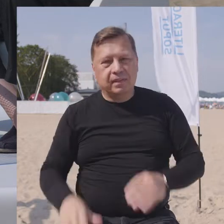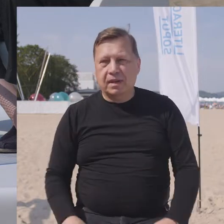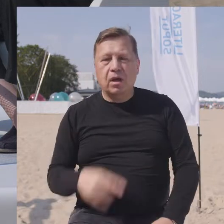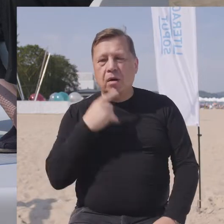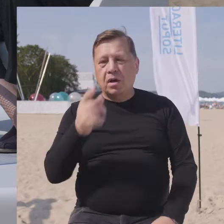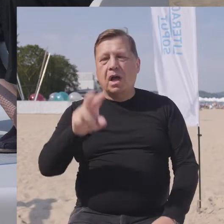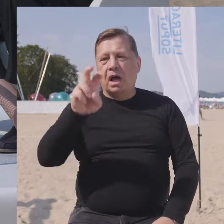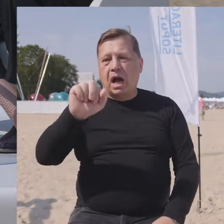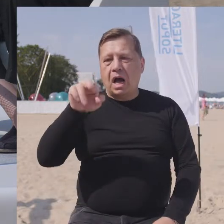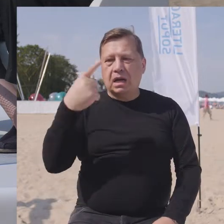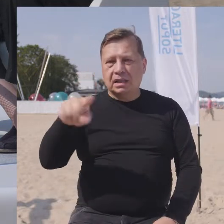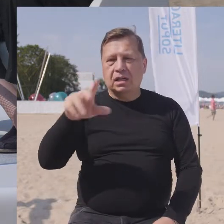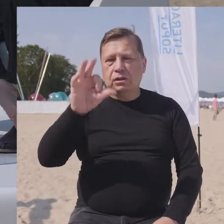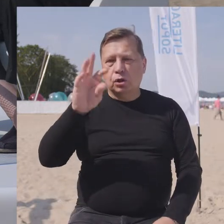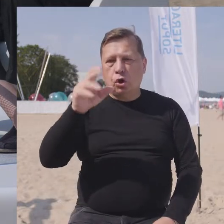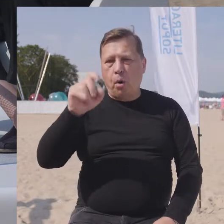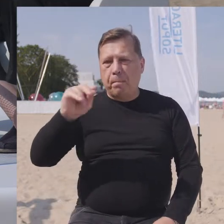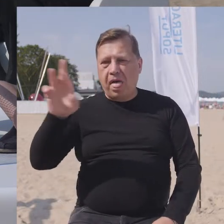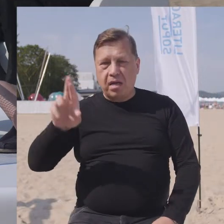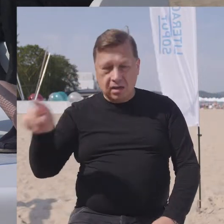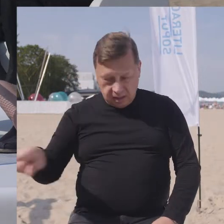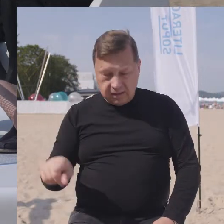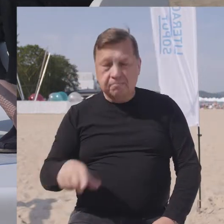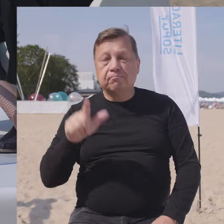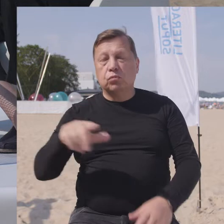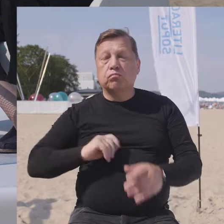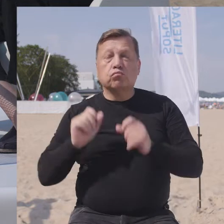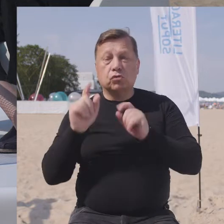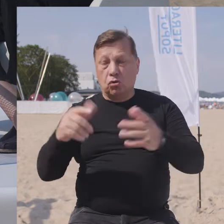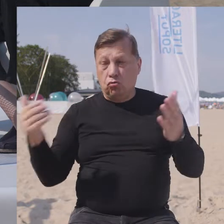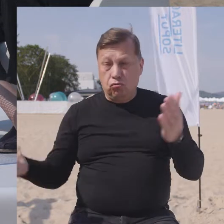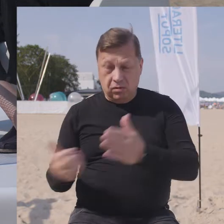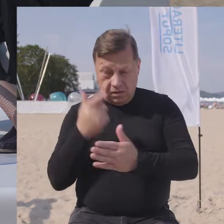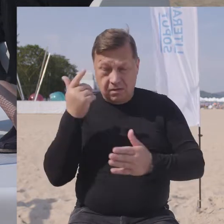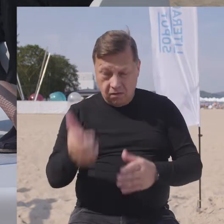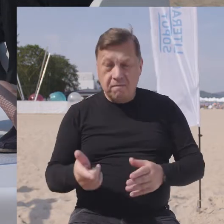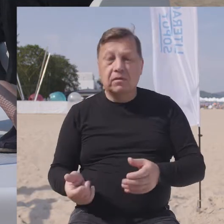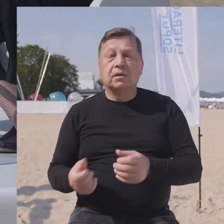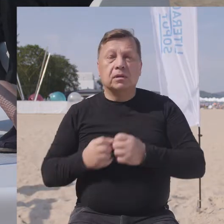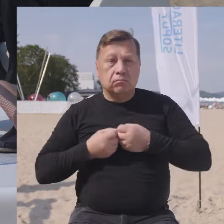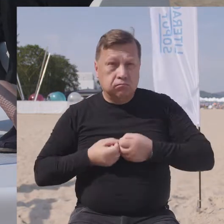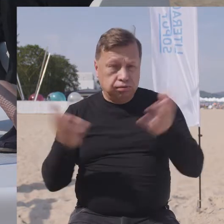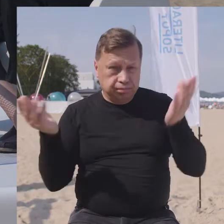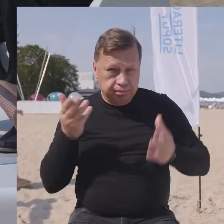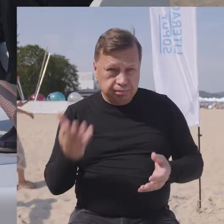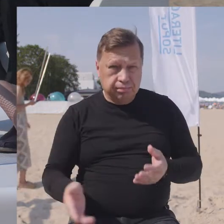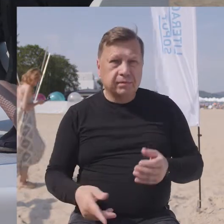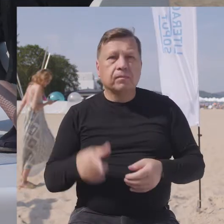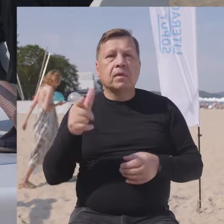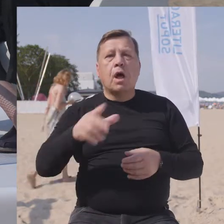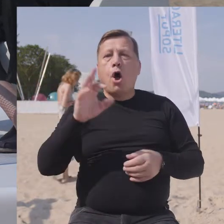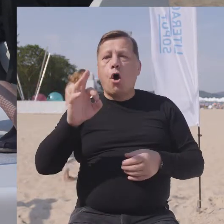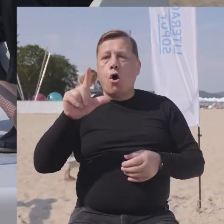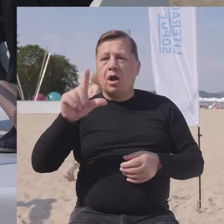tomów Heartstoppera zbiegła się w czasie z premierą od dawna oczekiwanej pierwszej opowieści Olgi Tokarczuk,